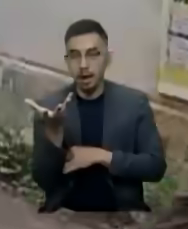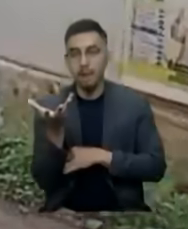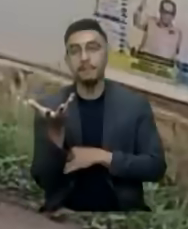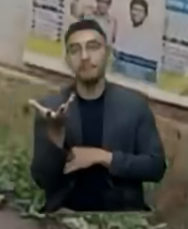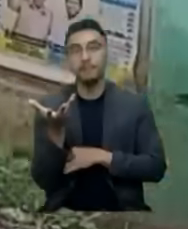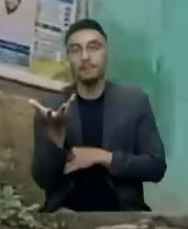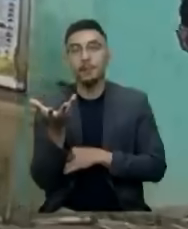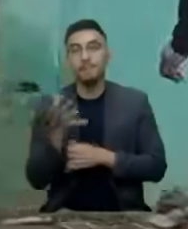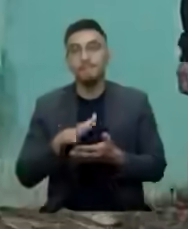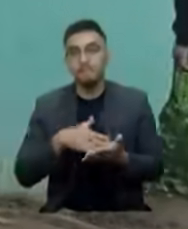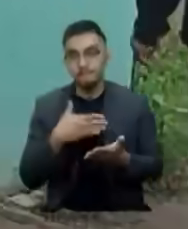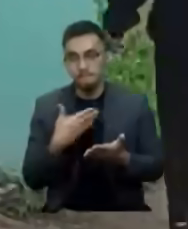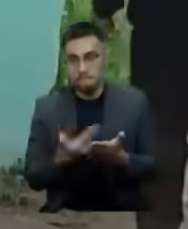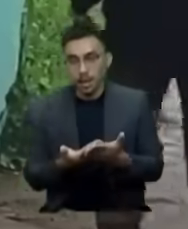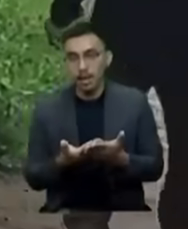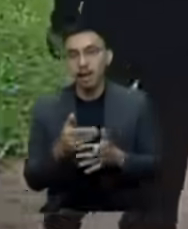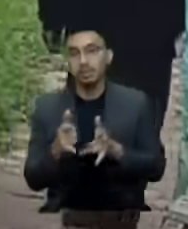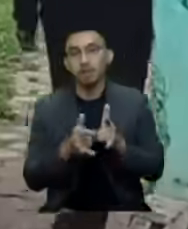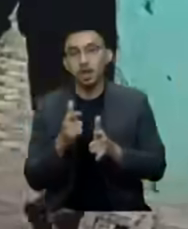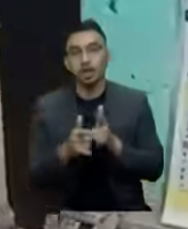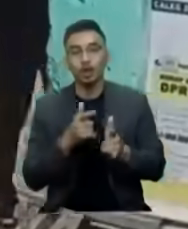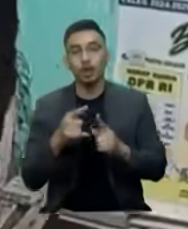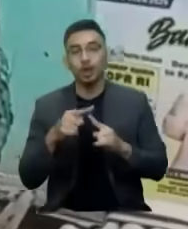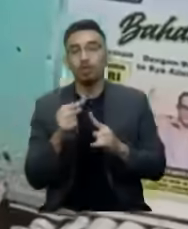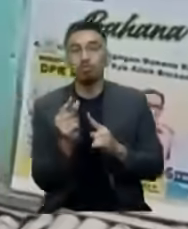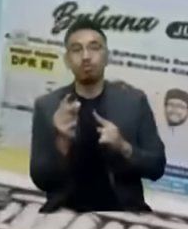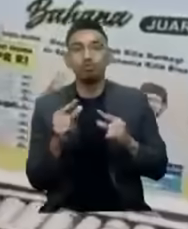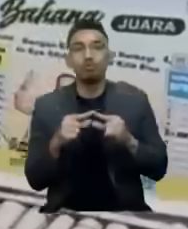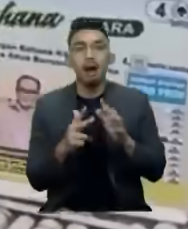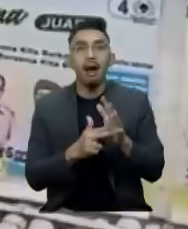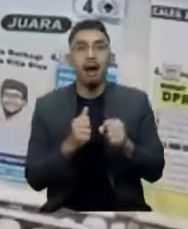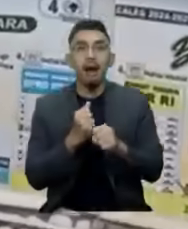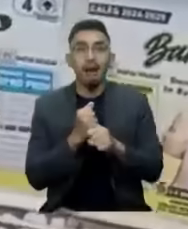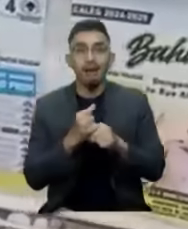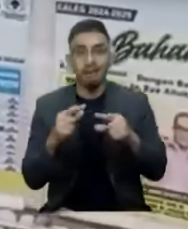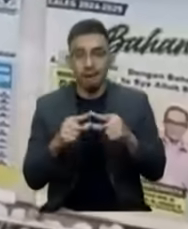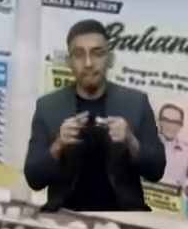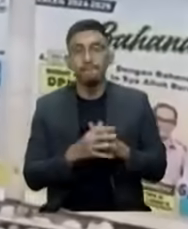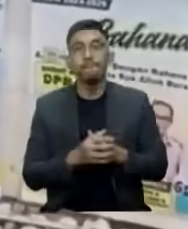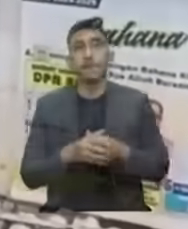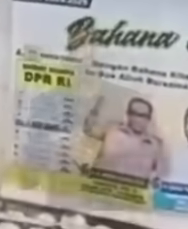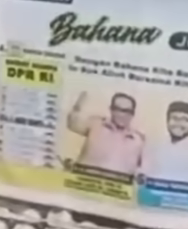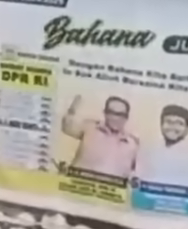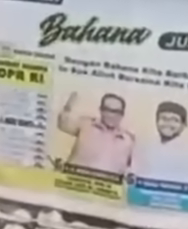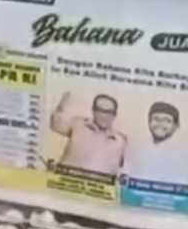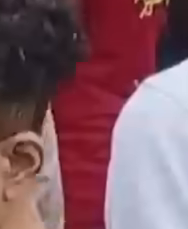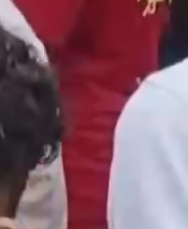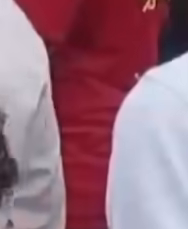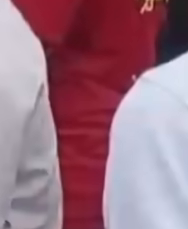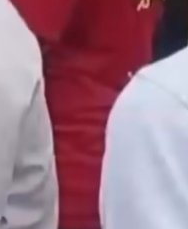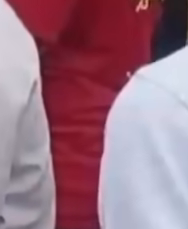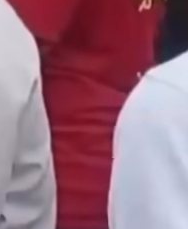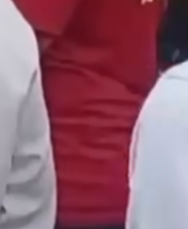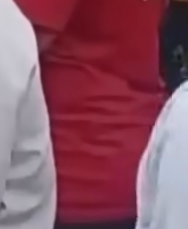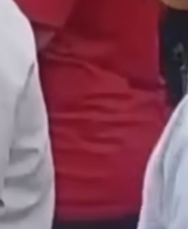di Cicalengka. Jenazah almarhum disolatkan di Masjid Al-Mukarom tak jauh dari rumah duka Sabtu pagi.